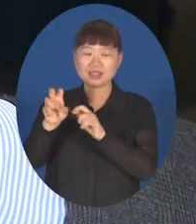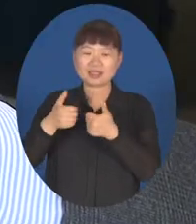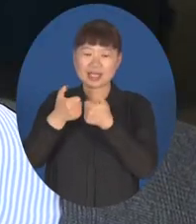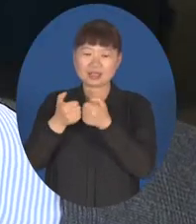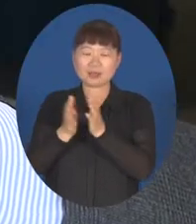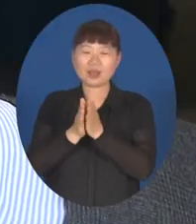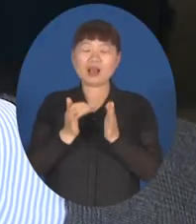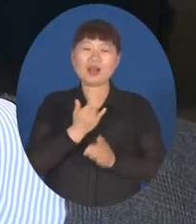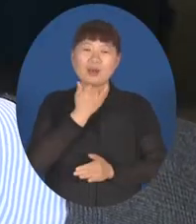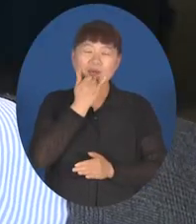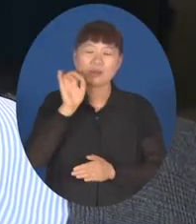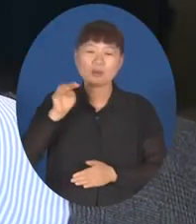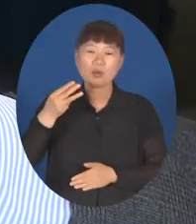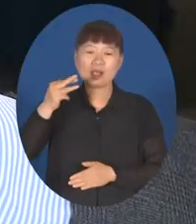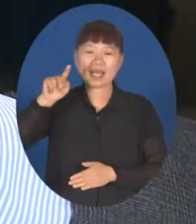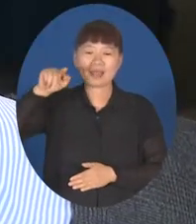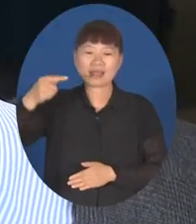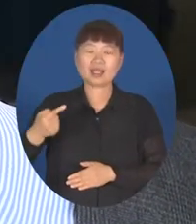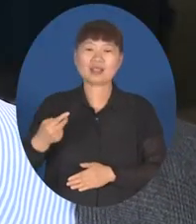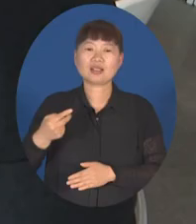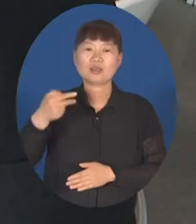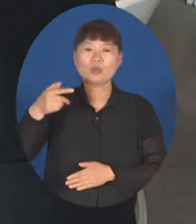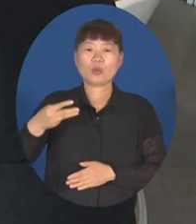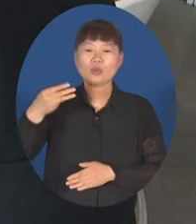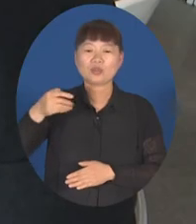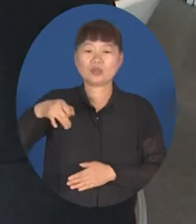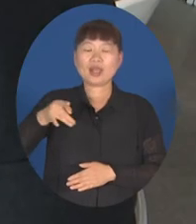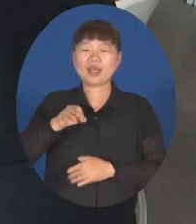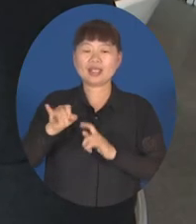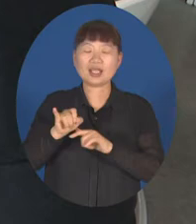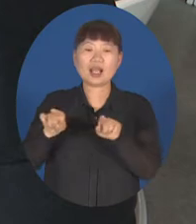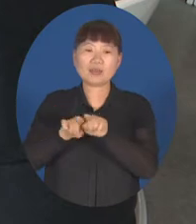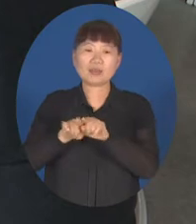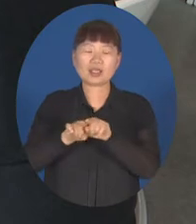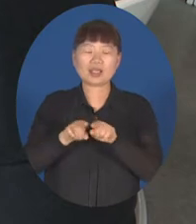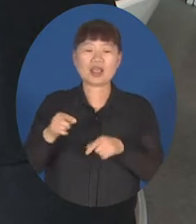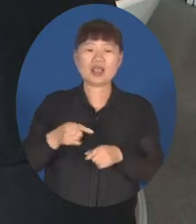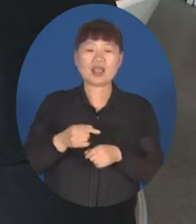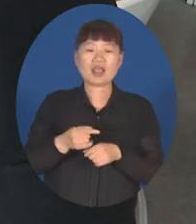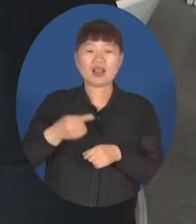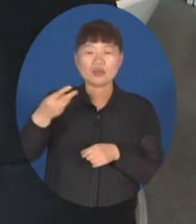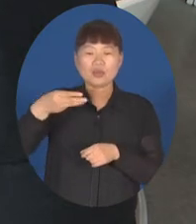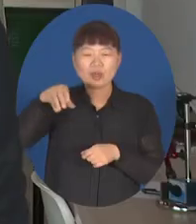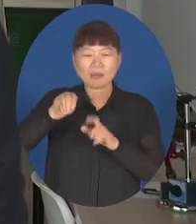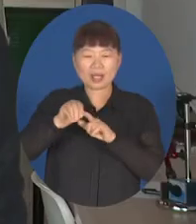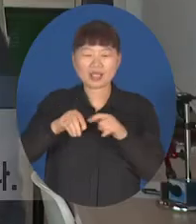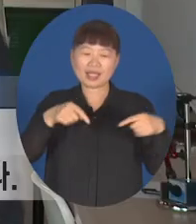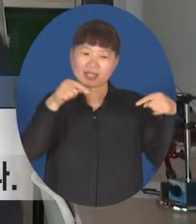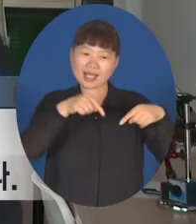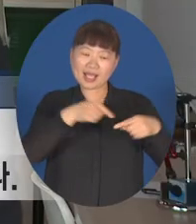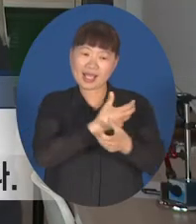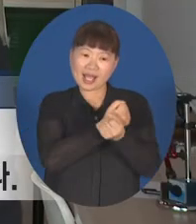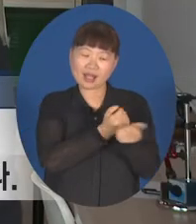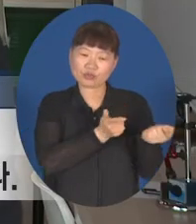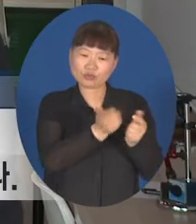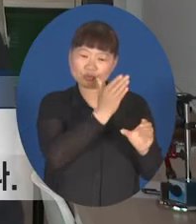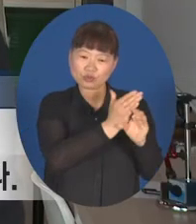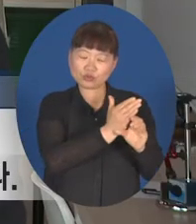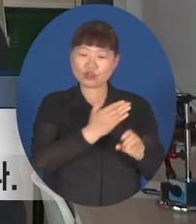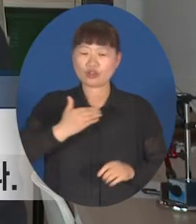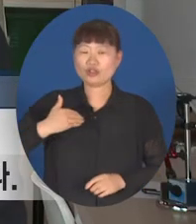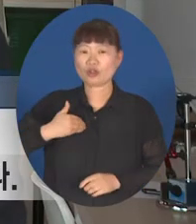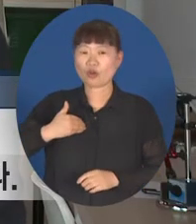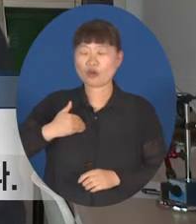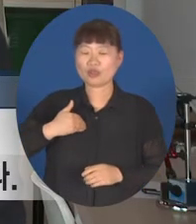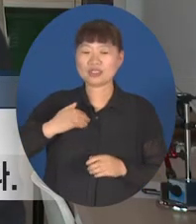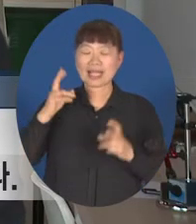현재 독일과 폴란드, 노르웨이 등의 바이어와 수천만 원 상당의 계약을 조율 중입니다. 저희는 자체